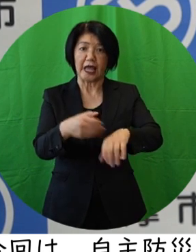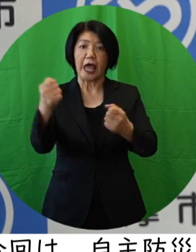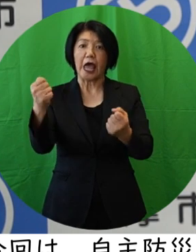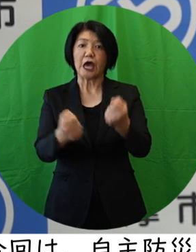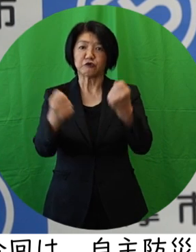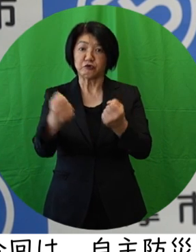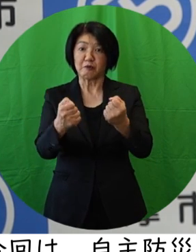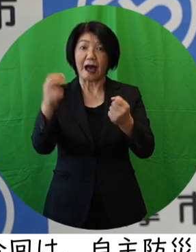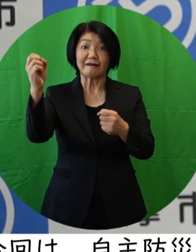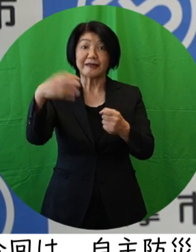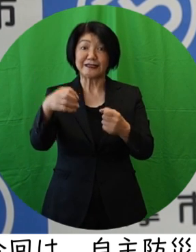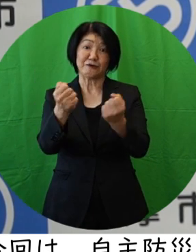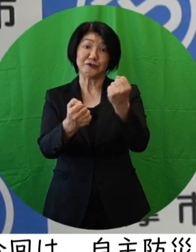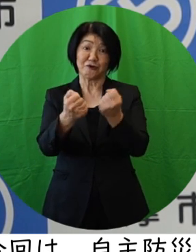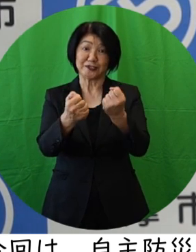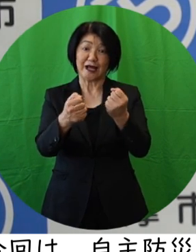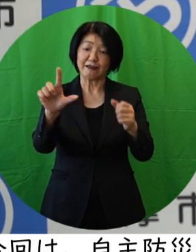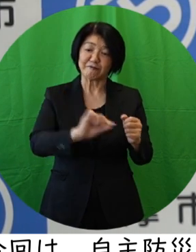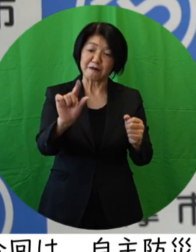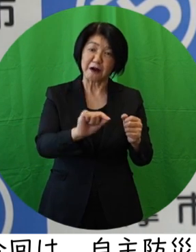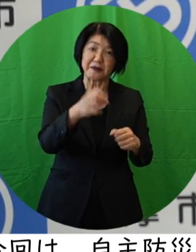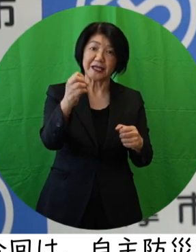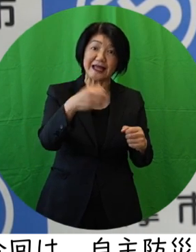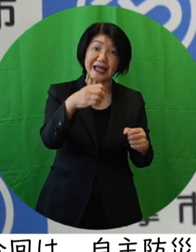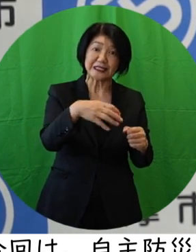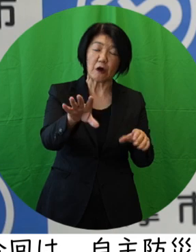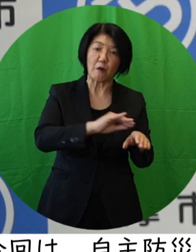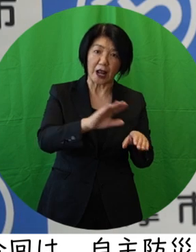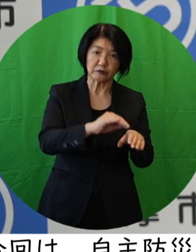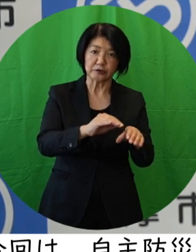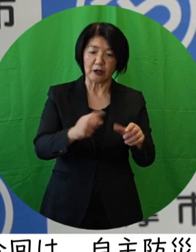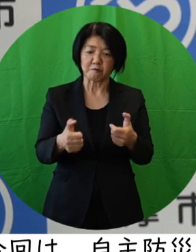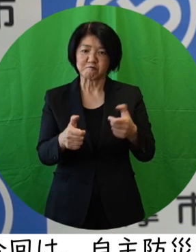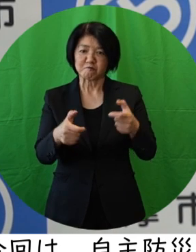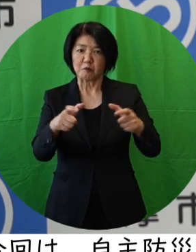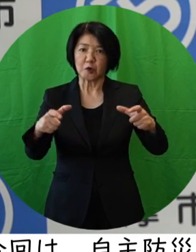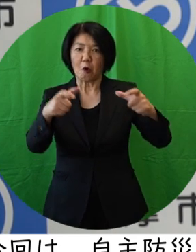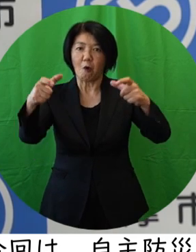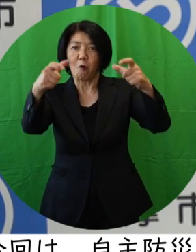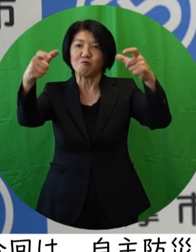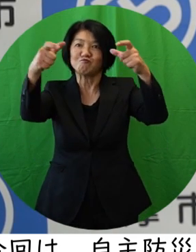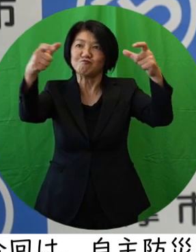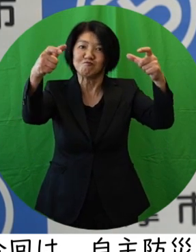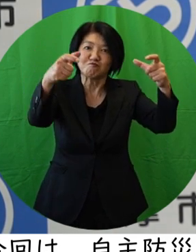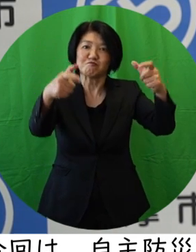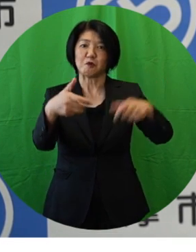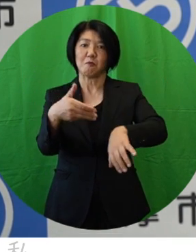の宮殿ドローンの飛行などの体験訓練なども行いまし